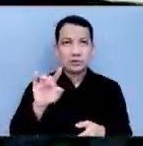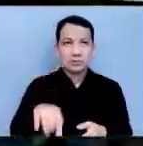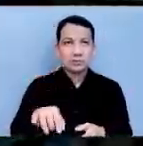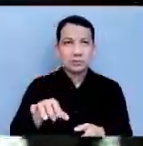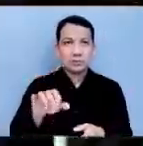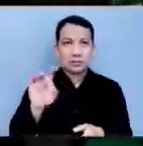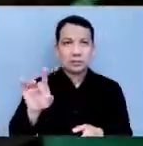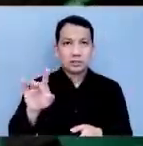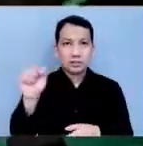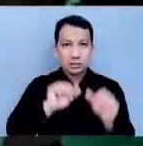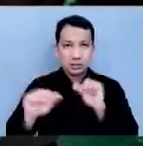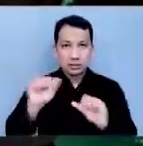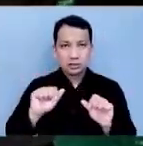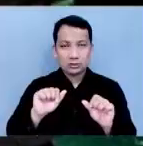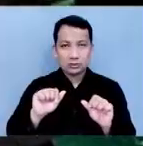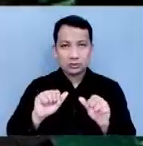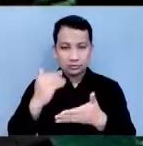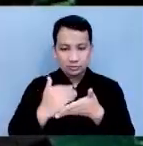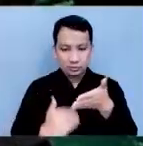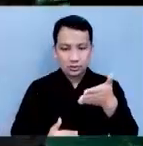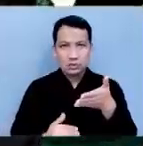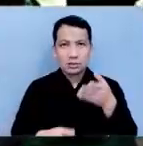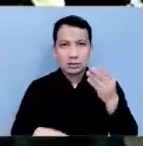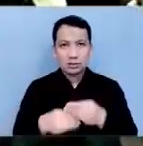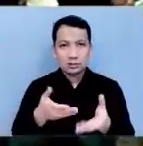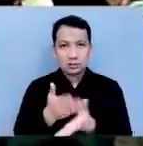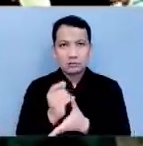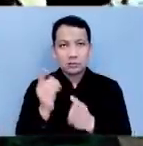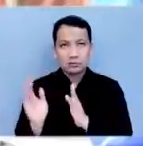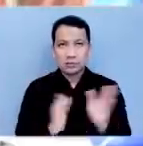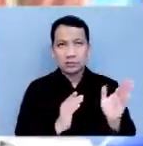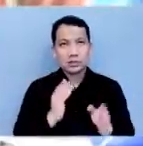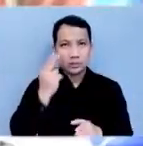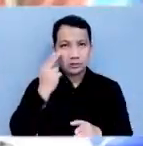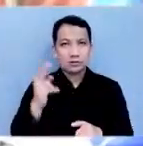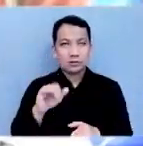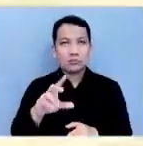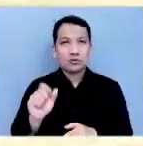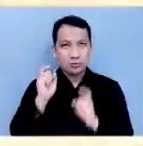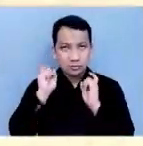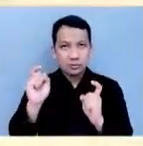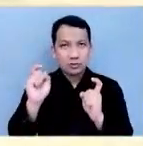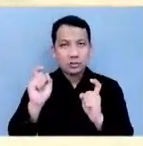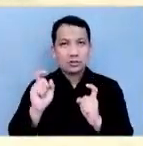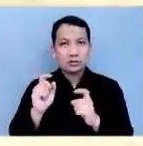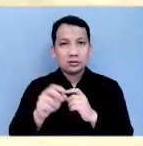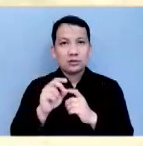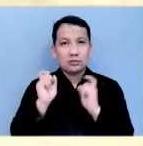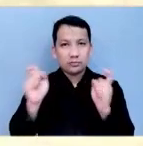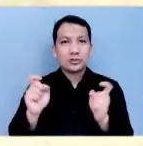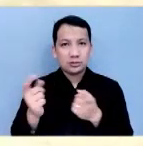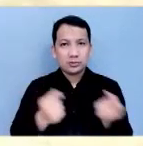agenda. Bukod sa karapatan at kapakanan ng mga health workers, kabilang sa mga plano ni Herbosa ang mabilis na implementasyon ng universal healthcare